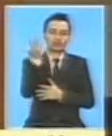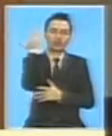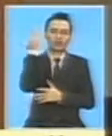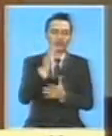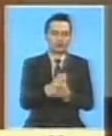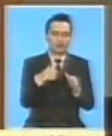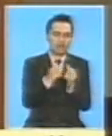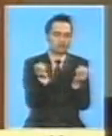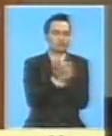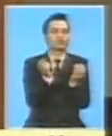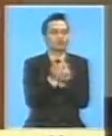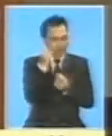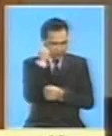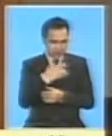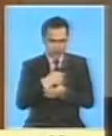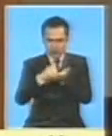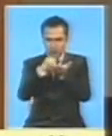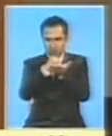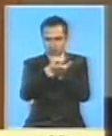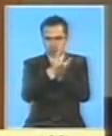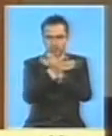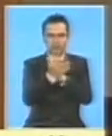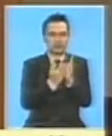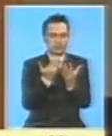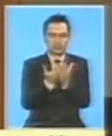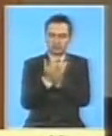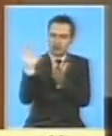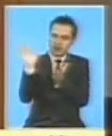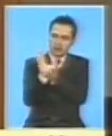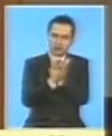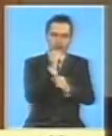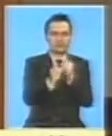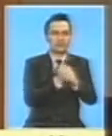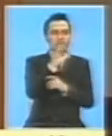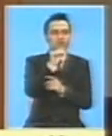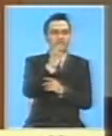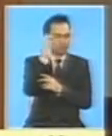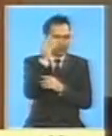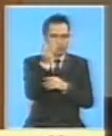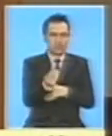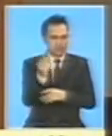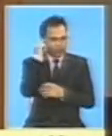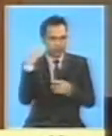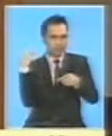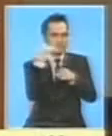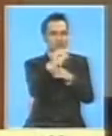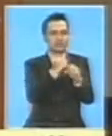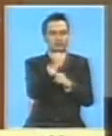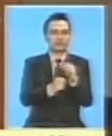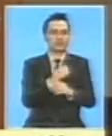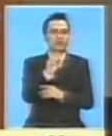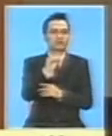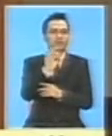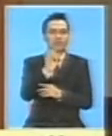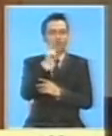งที่ยังมีปัญหาอยู่มาเร่งดำเนินการในโดยใช้งบประมาณปี57ที่เหลืออยู่นะครับแล้วก็ใส่เข้าไปในงบประมาณปี58อยู่แล้วนะครับในการที่